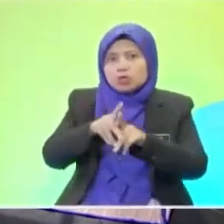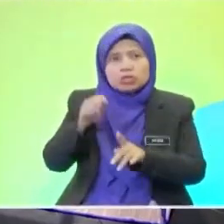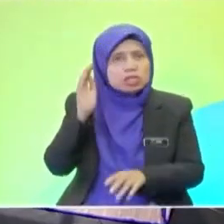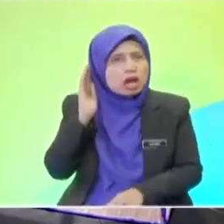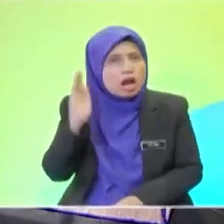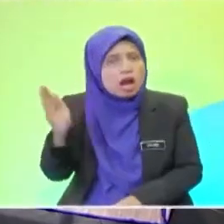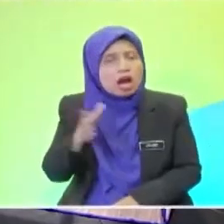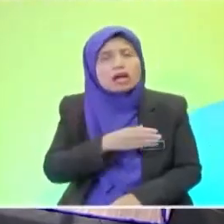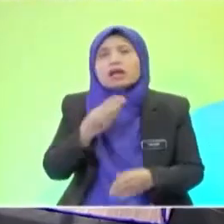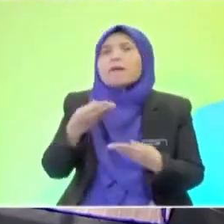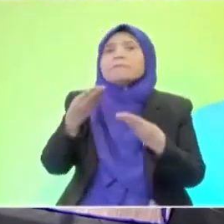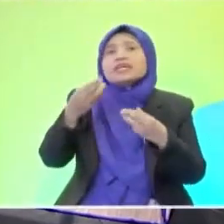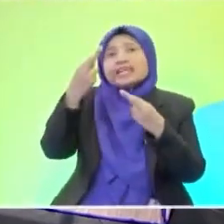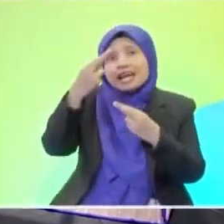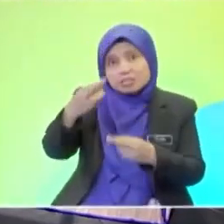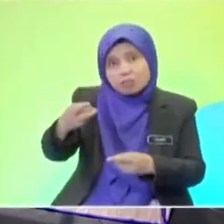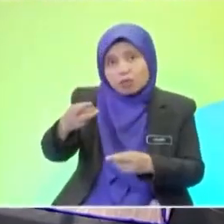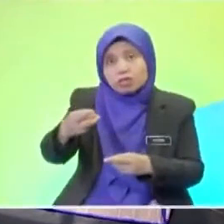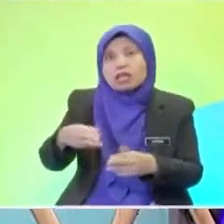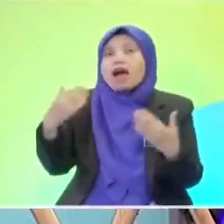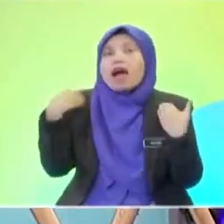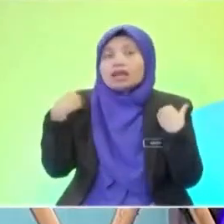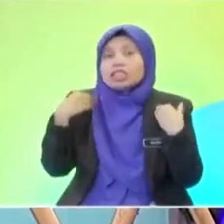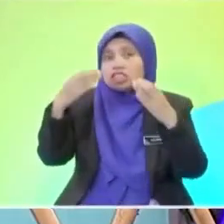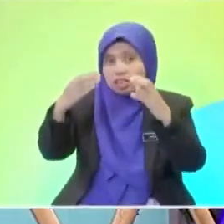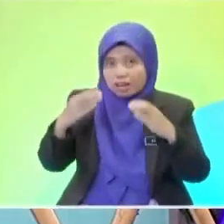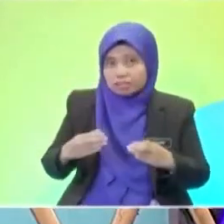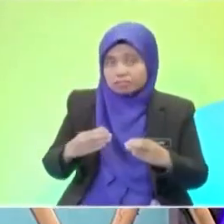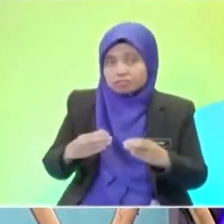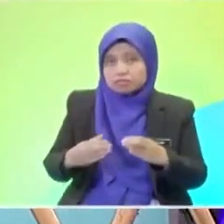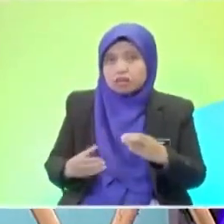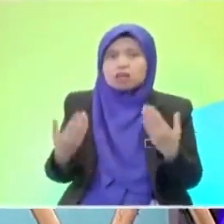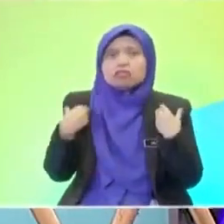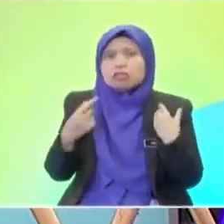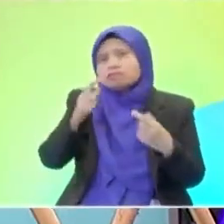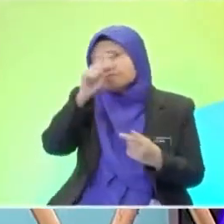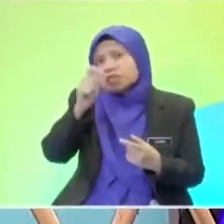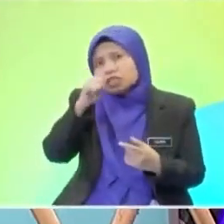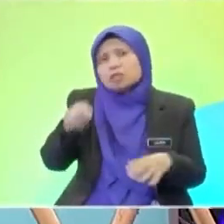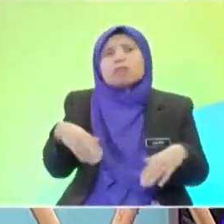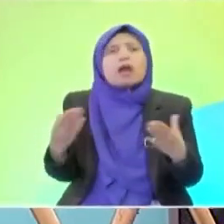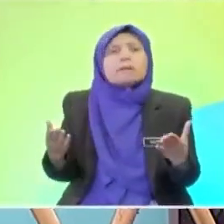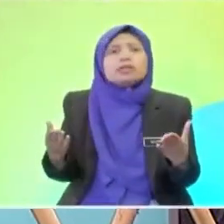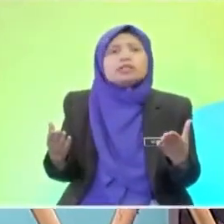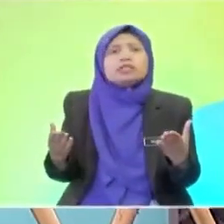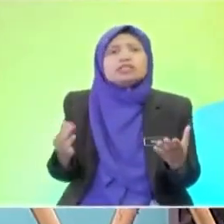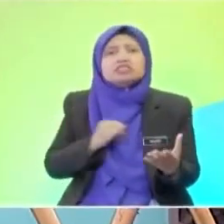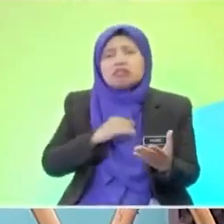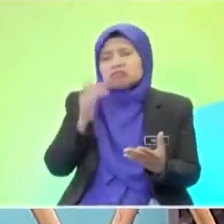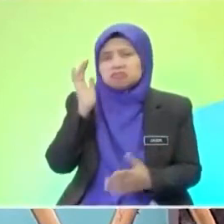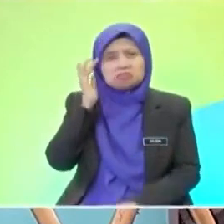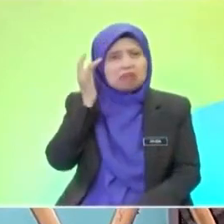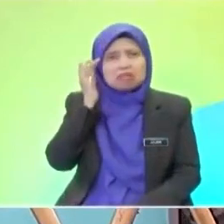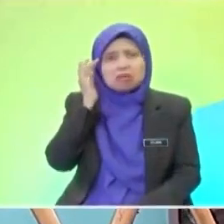respon berdasarkan soal lain ada tipsnya Mungkin ada yang tanya-tanya Eh bagaimana Cikgu Saya tak tahu